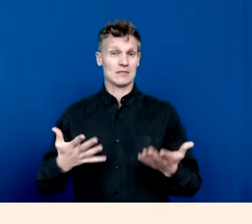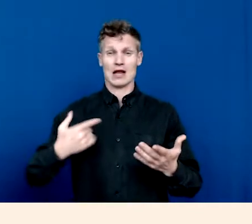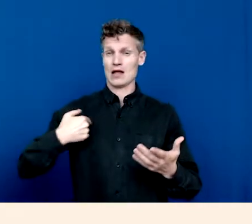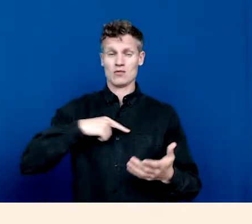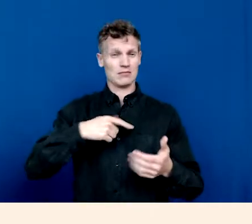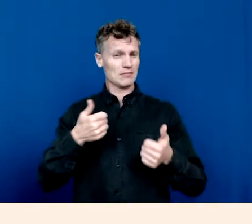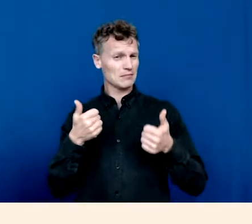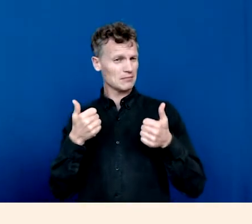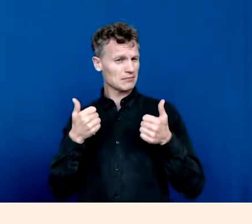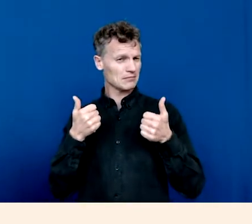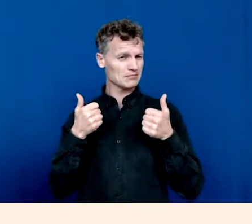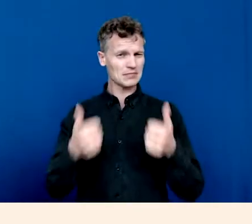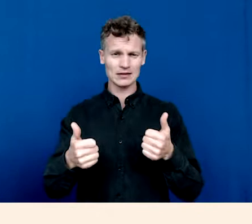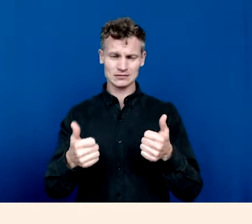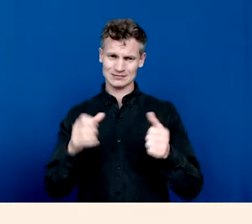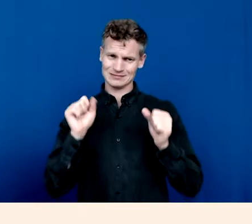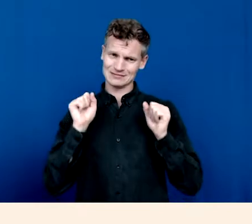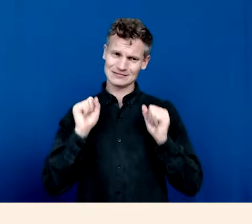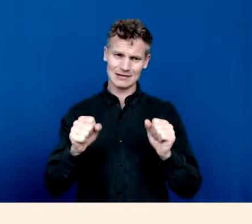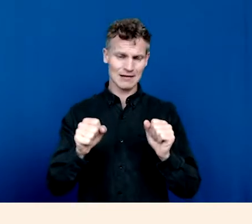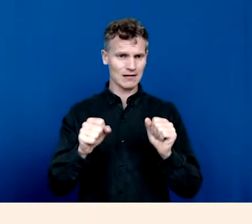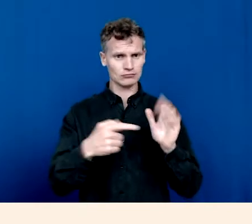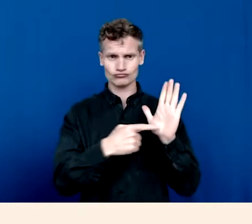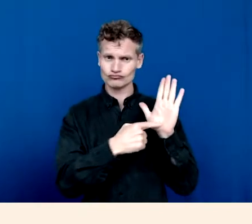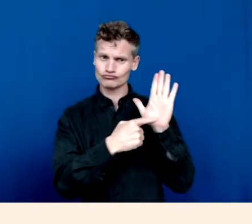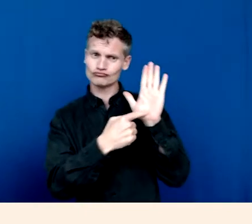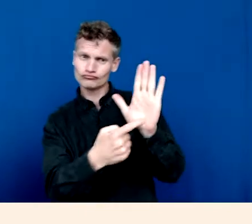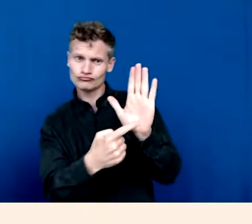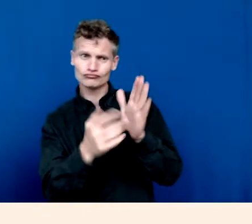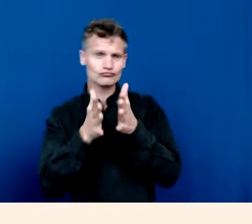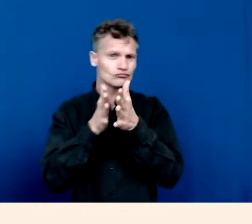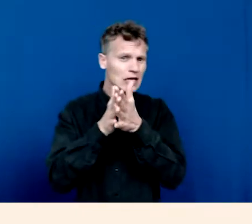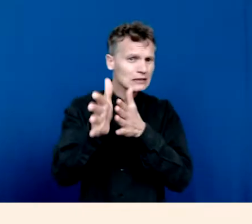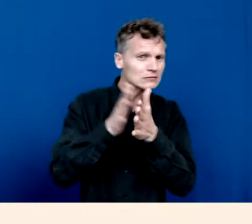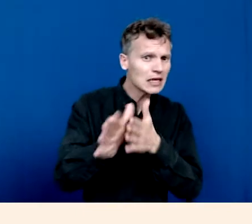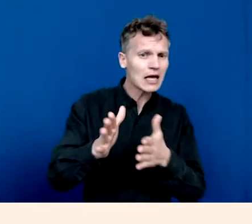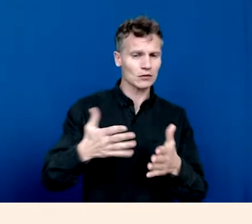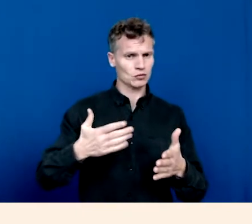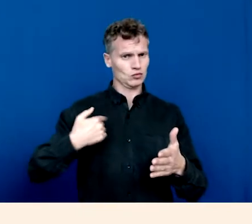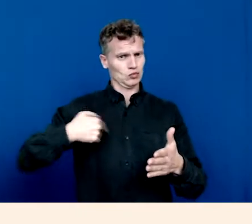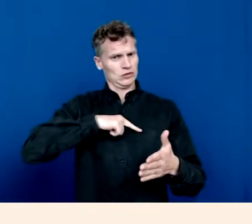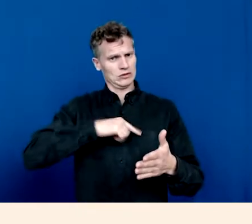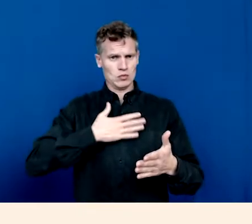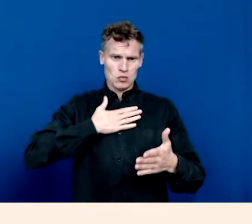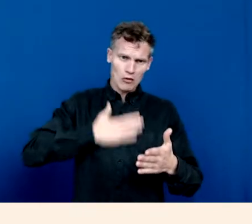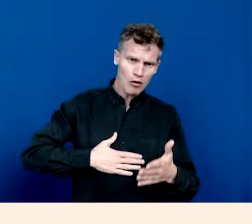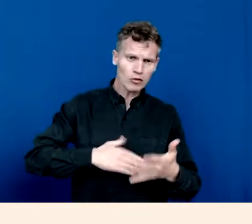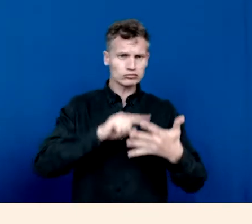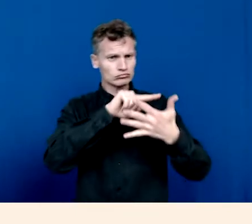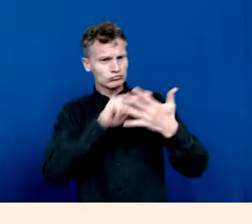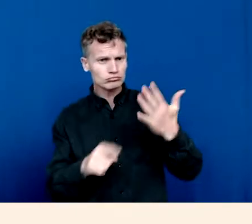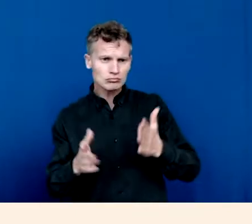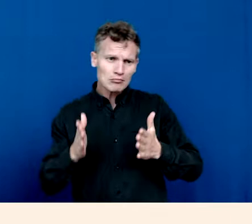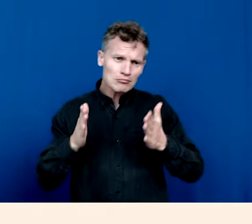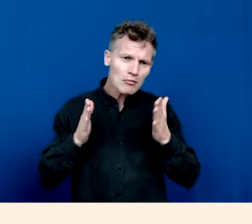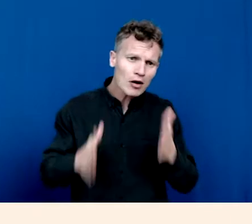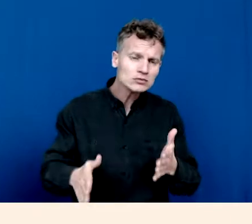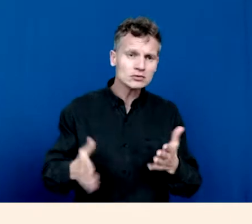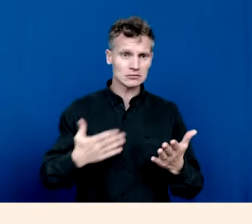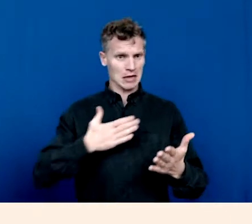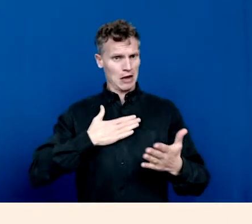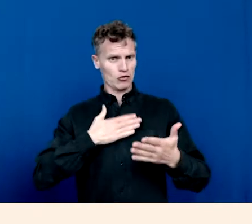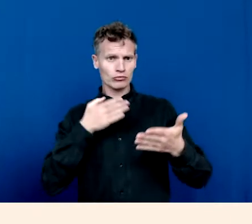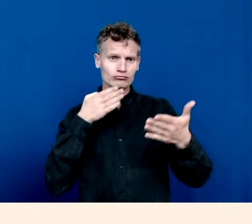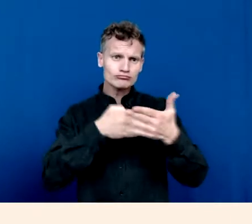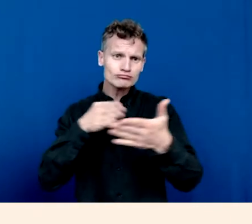et des difficultés auxquelles nous sommes confrontés, de l'accès aux services, à l'information et à